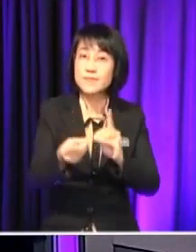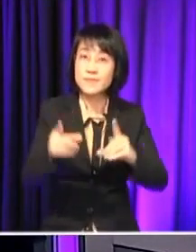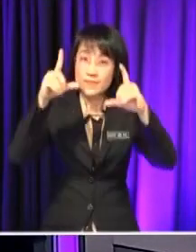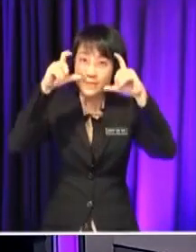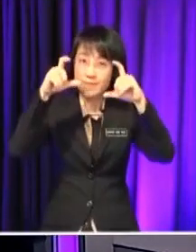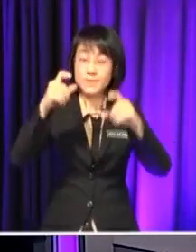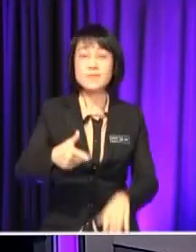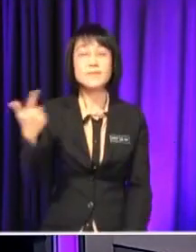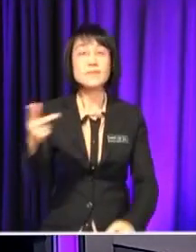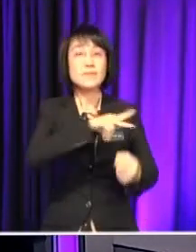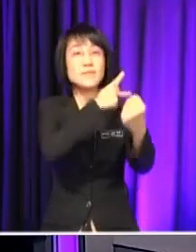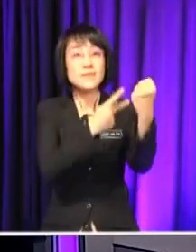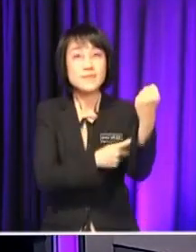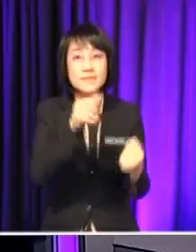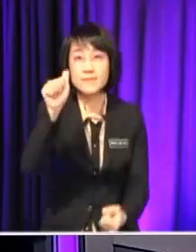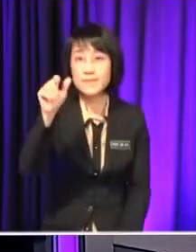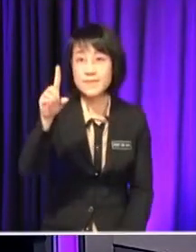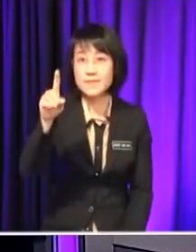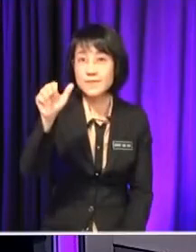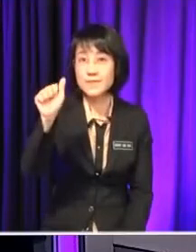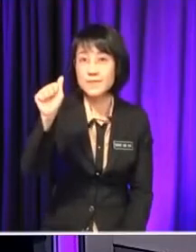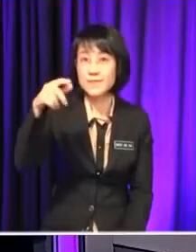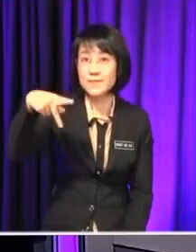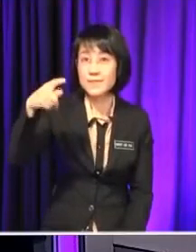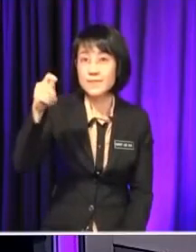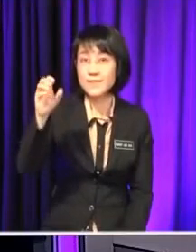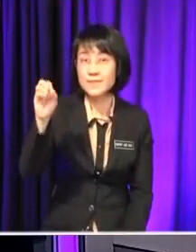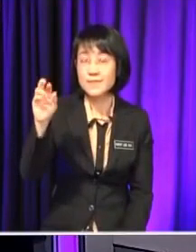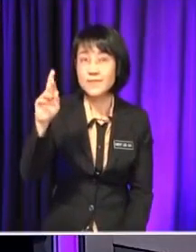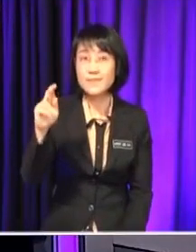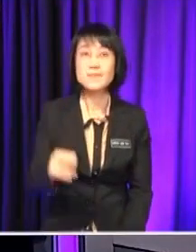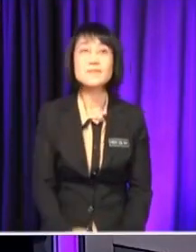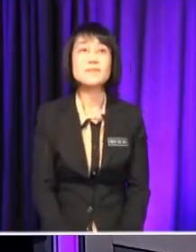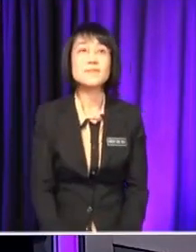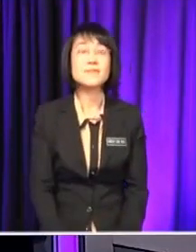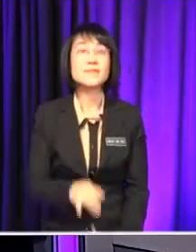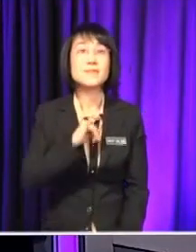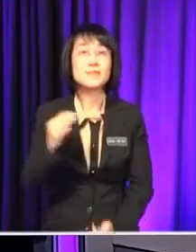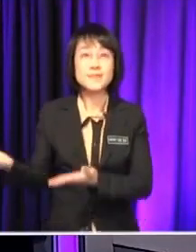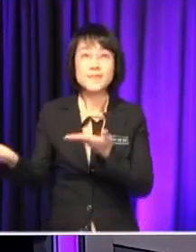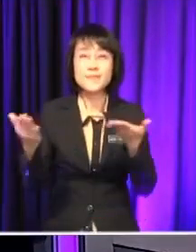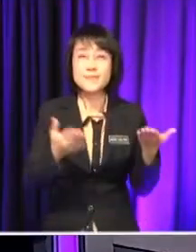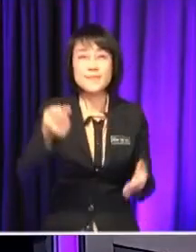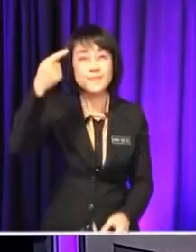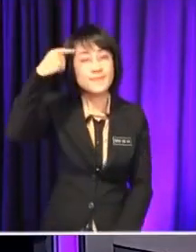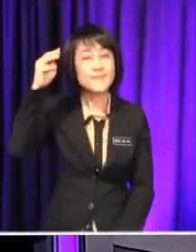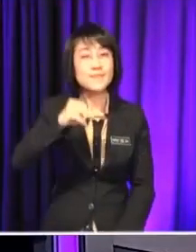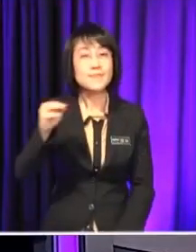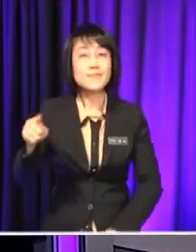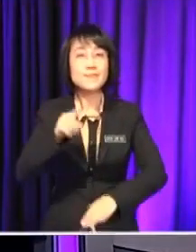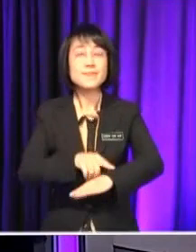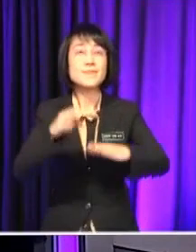dan sebagainya jadi saya baukan khas saya bawakan khas untuk murid-murid berada di rumah dan juga